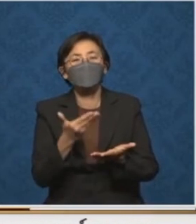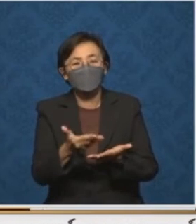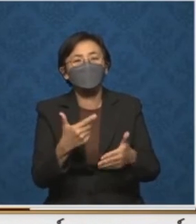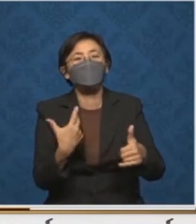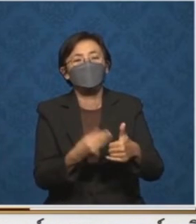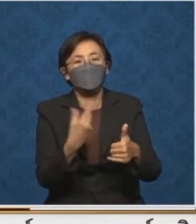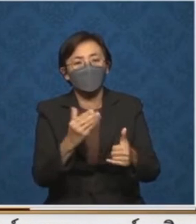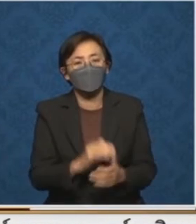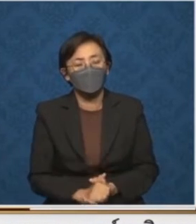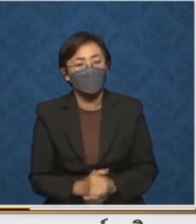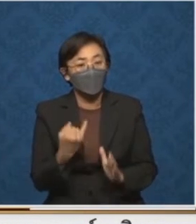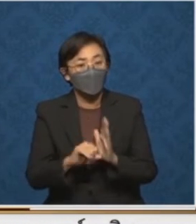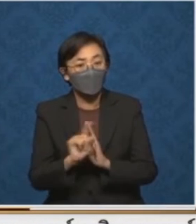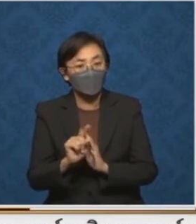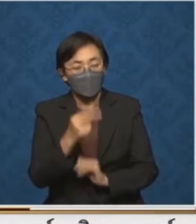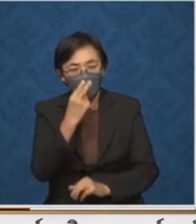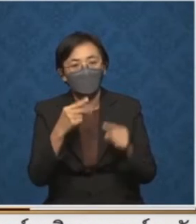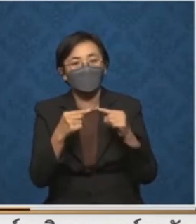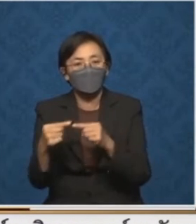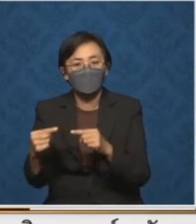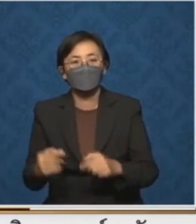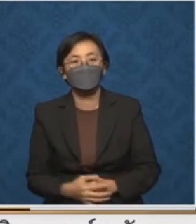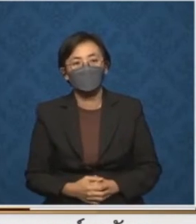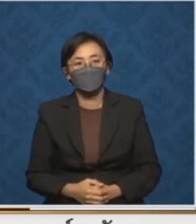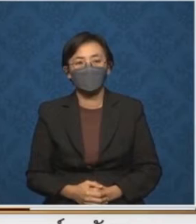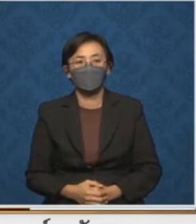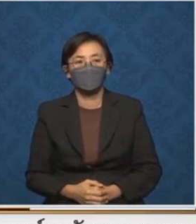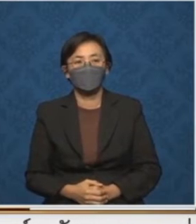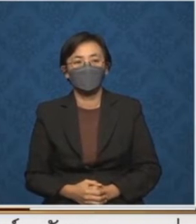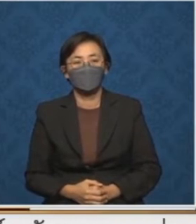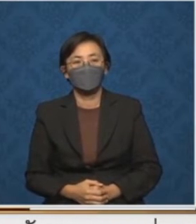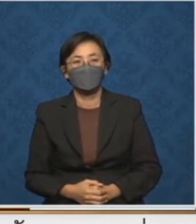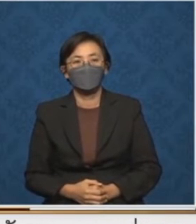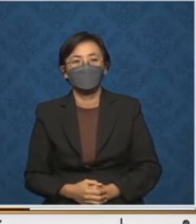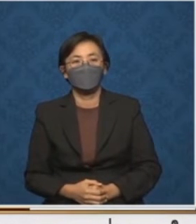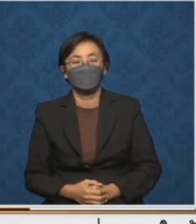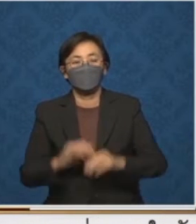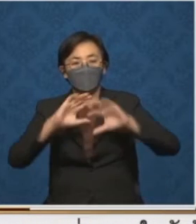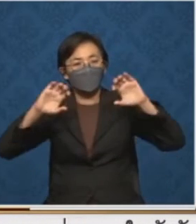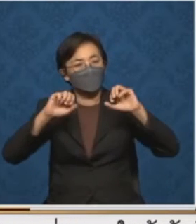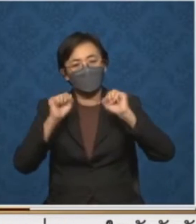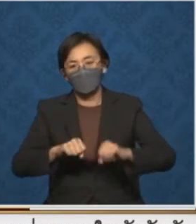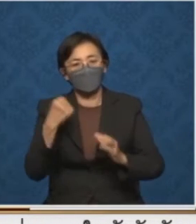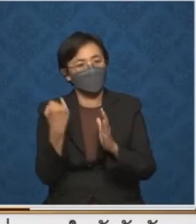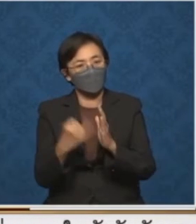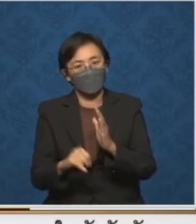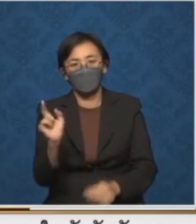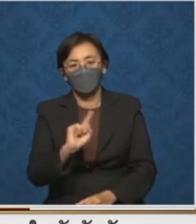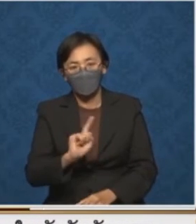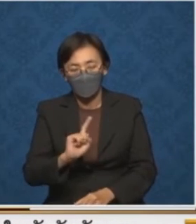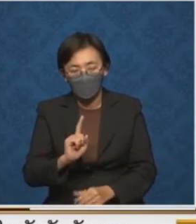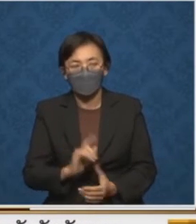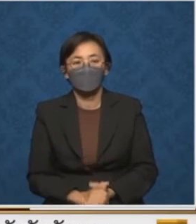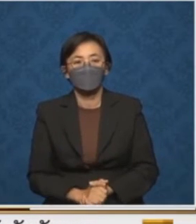2 ประเทศสมาชิกองคการอนามัยโลกหรือ WHOเข้าร่มโครงการ COVAX นะครับ ระดมซือวัซีนต้านโควิด